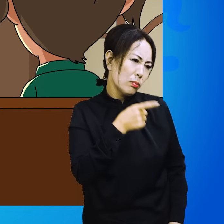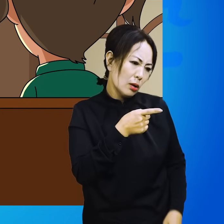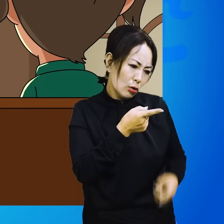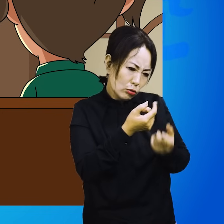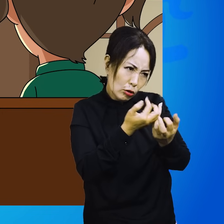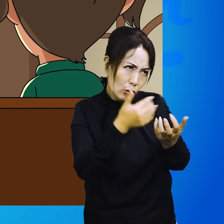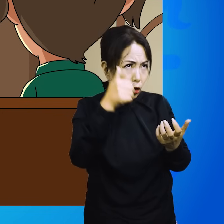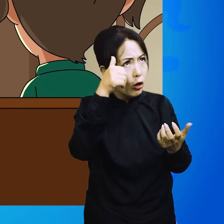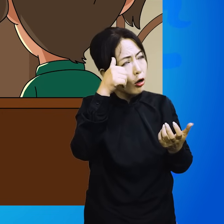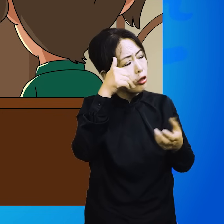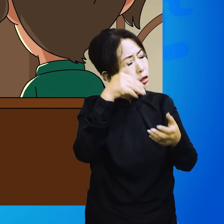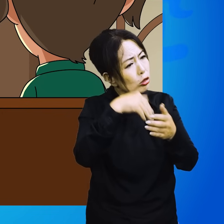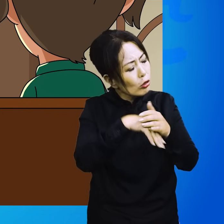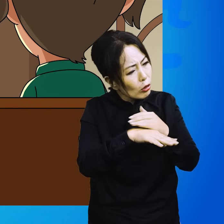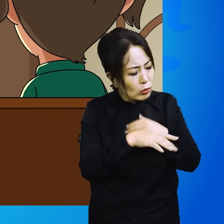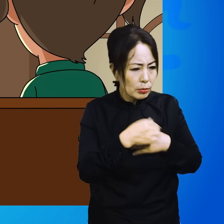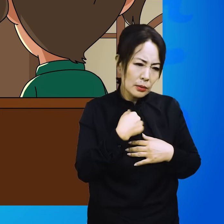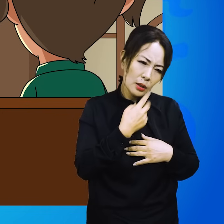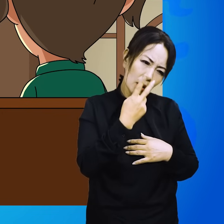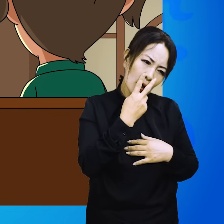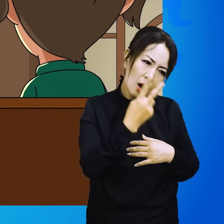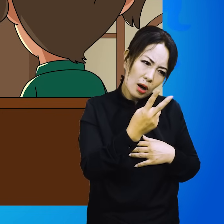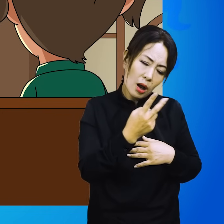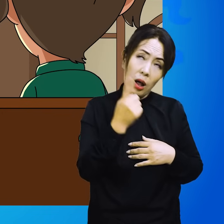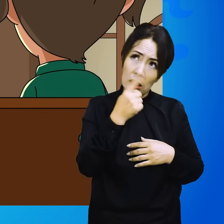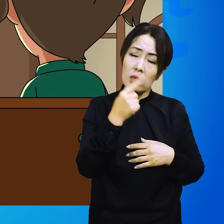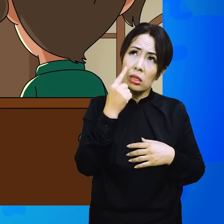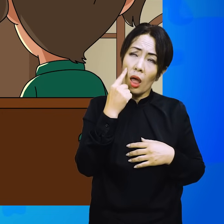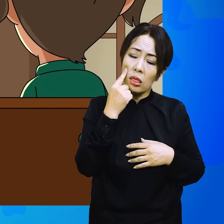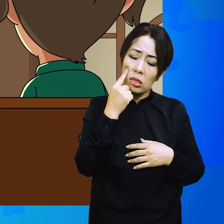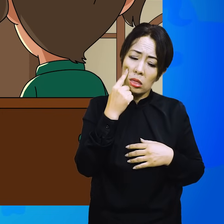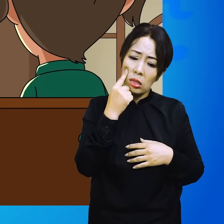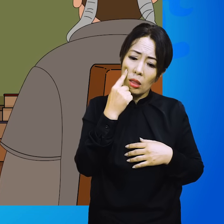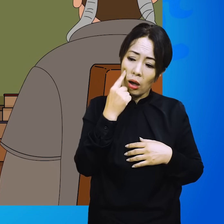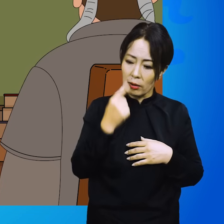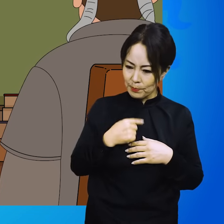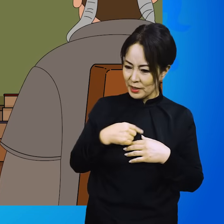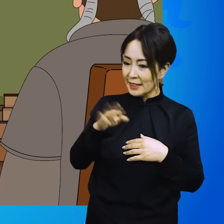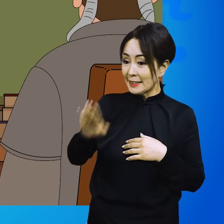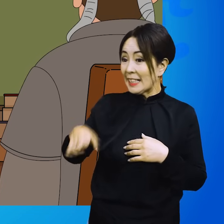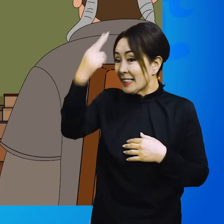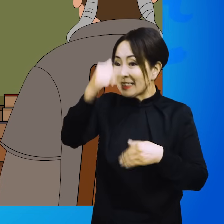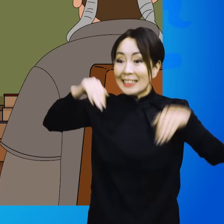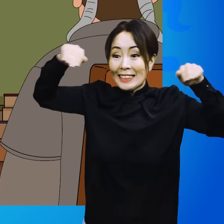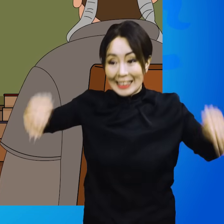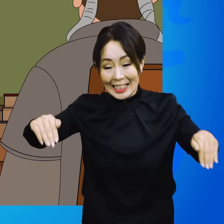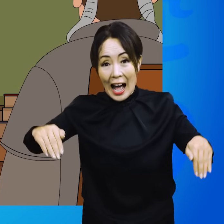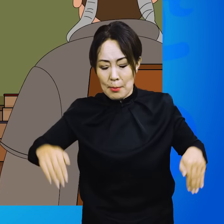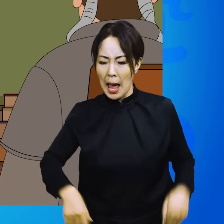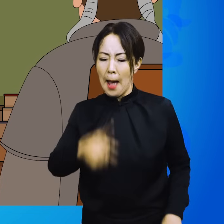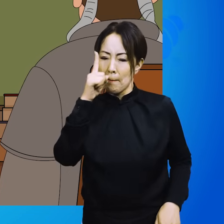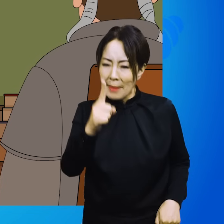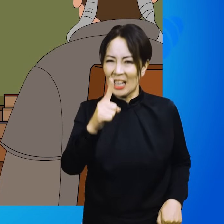Мянган ханьны дундаас би хармогч таньдаг. Чингис хаан нь